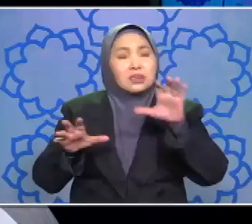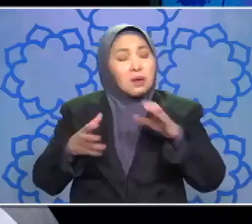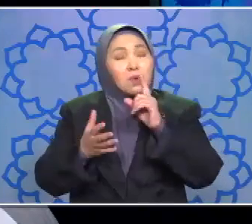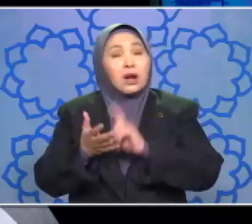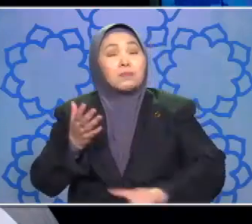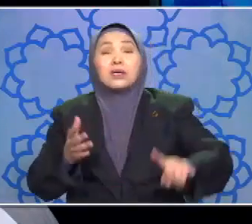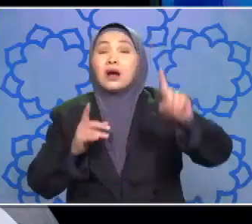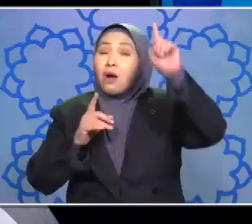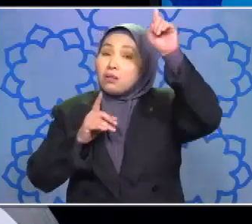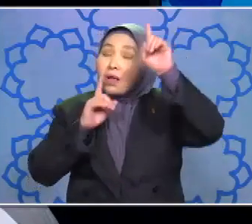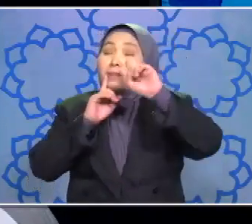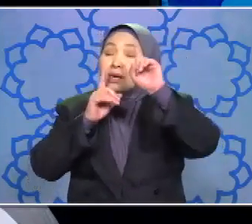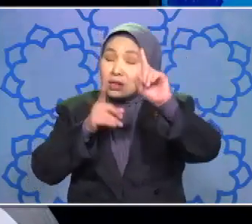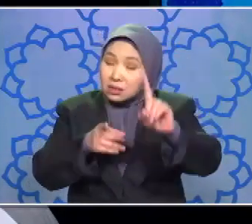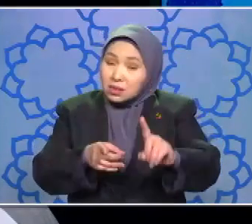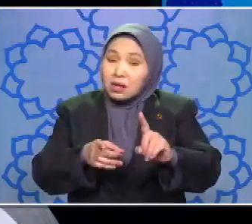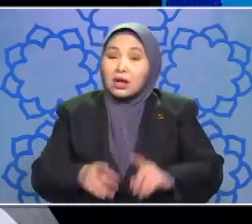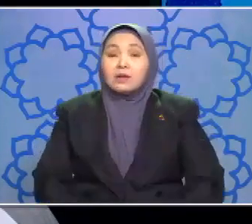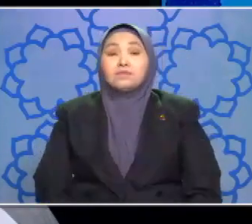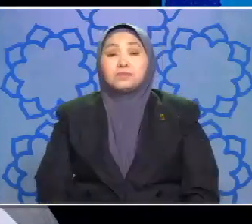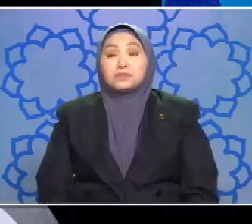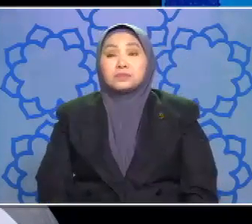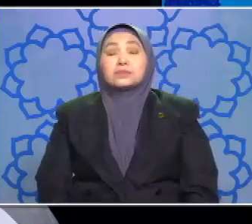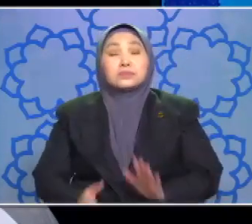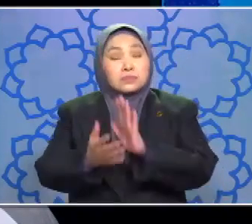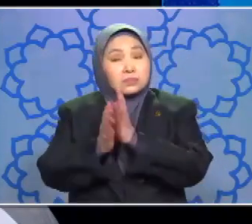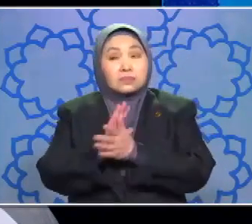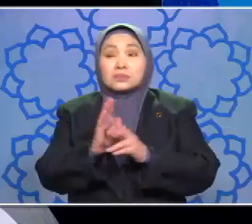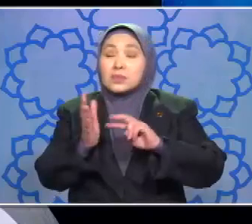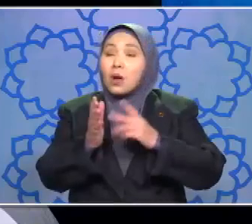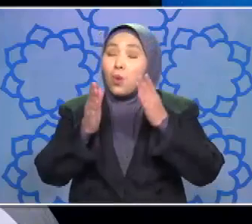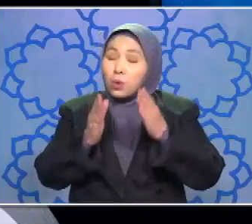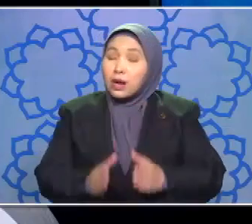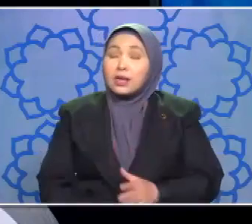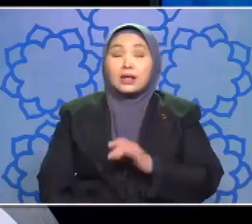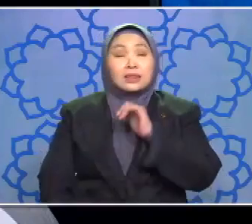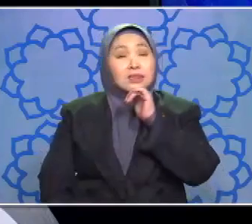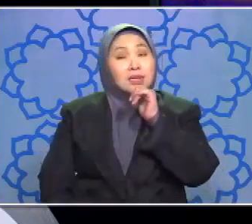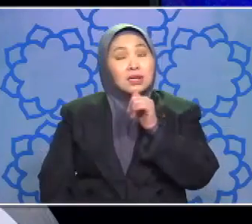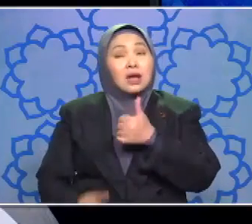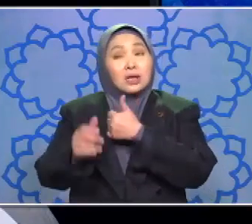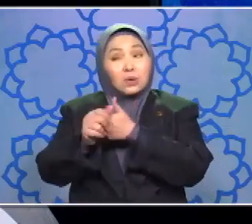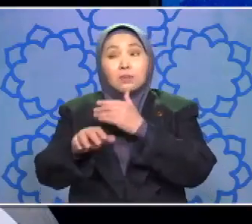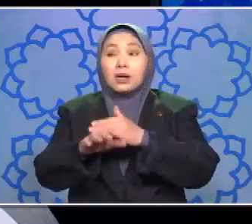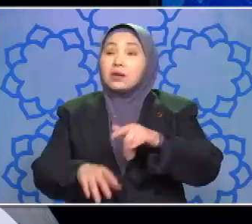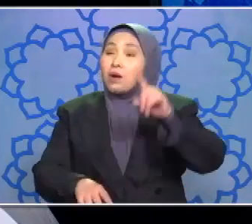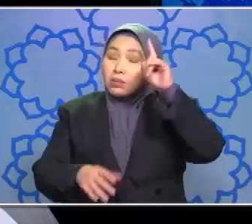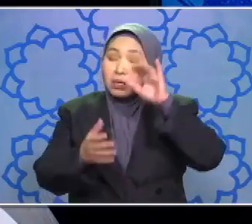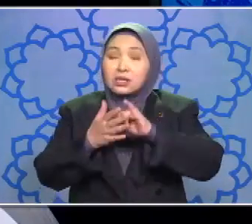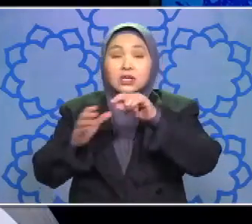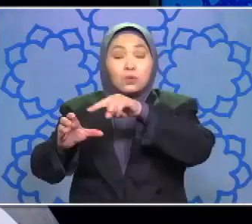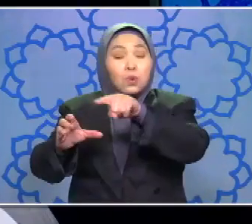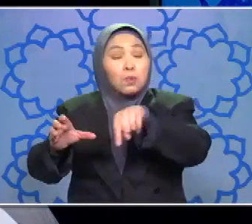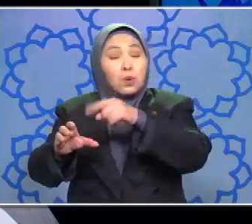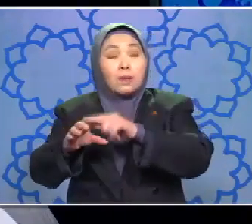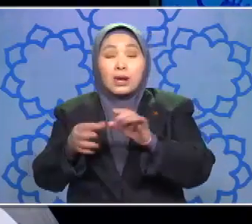yang diperintahkan oleh Allah Subhanahu Wa Taala. Maka tanda orang yang tidak ikut pada Allah ini, satu kumpulan, Allah